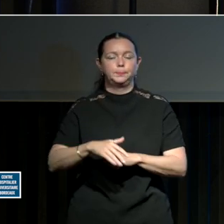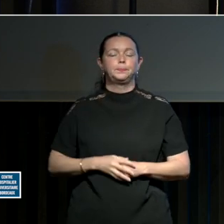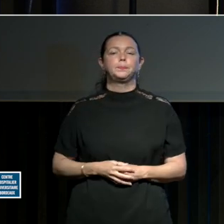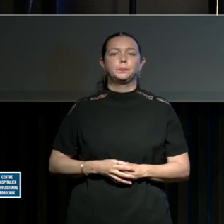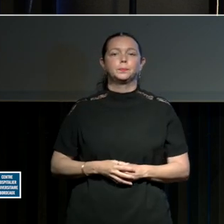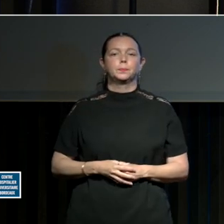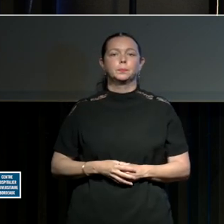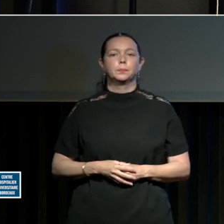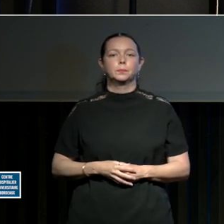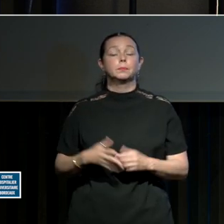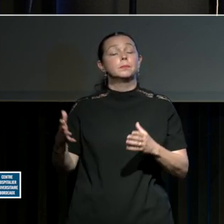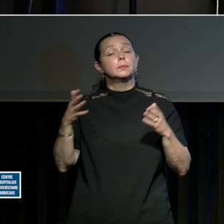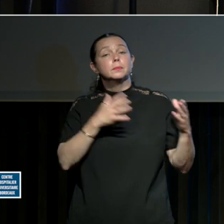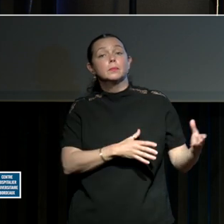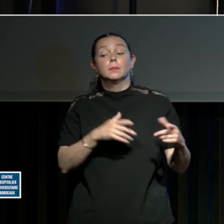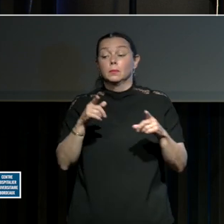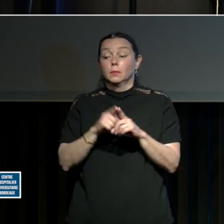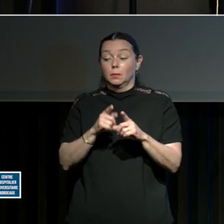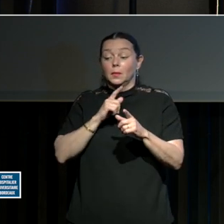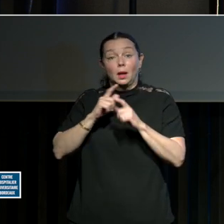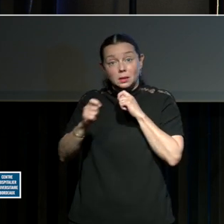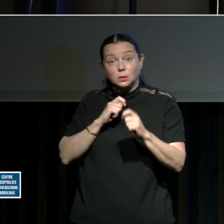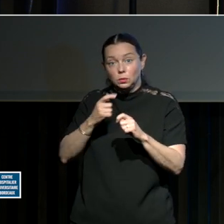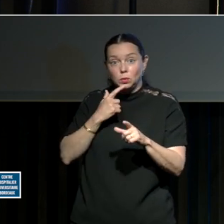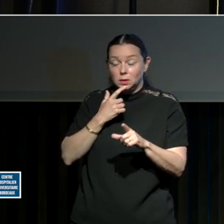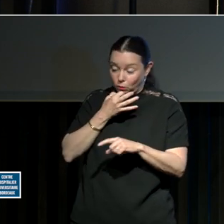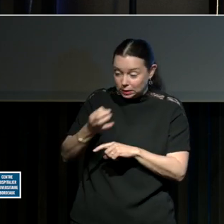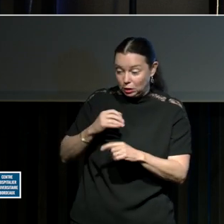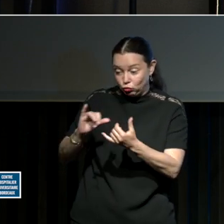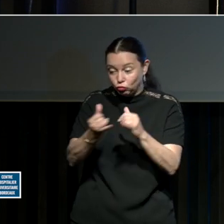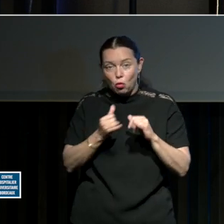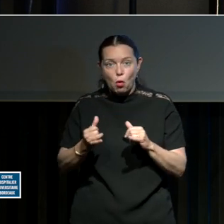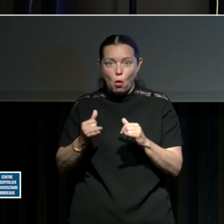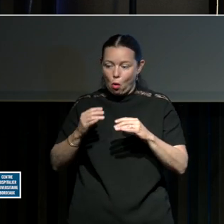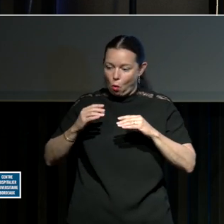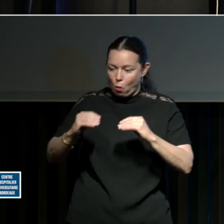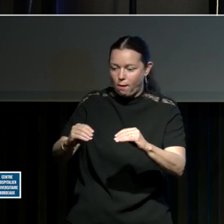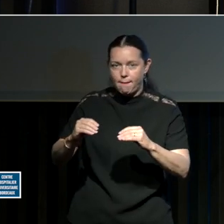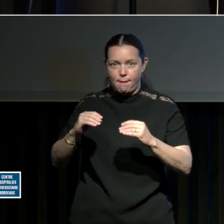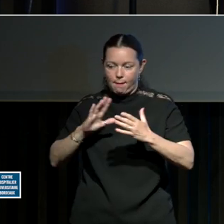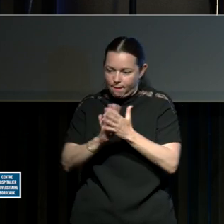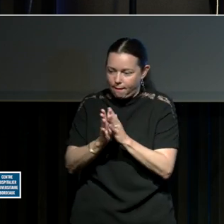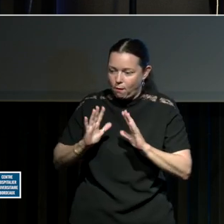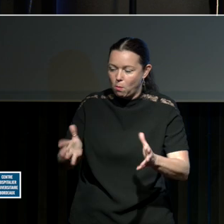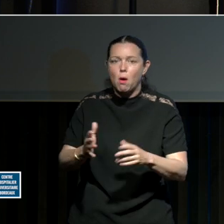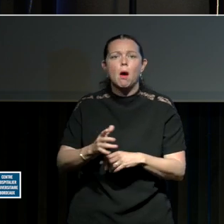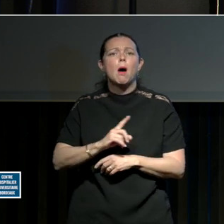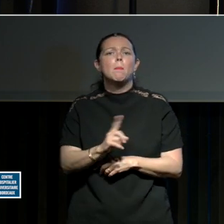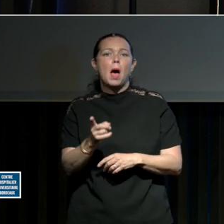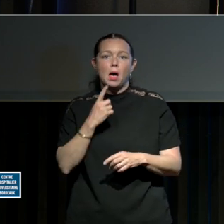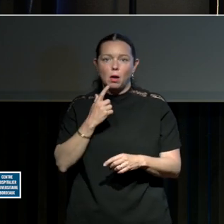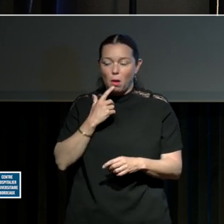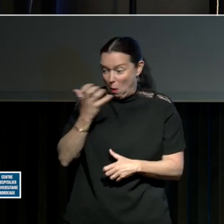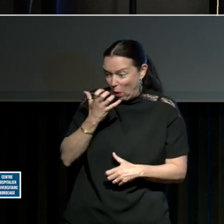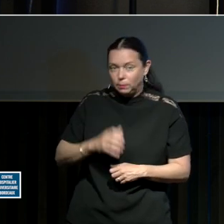Enfin, il va être important de parler des jeux, c'est-à-dire de s'intéresser aux pratiques, ce qui sera beaucoup plus utile finalement que de banaliser ou